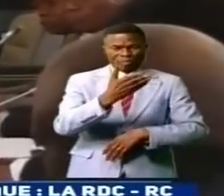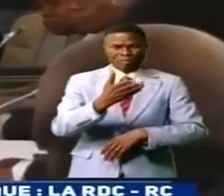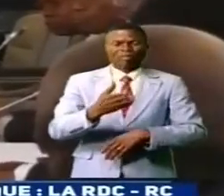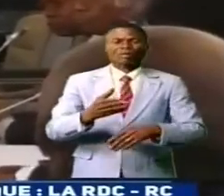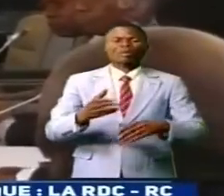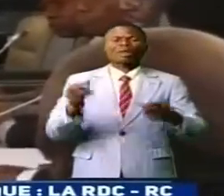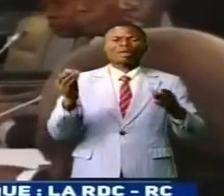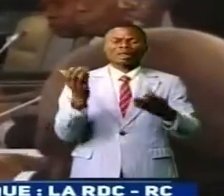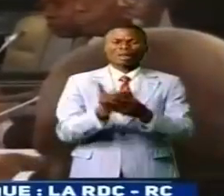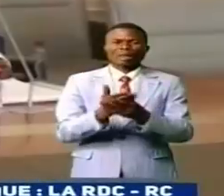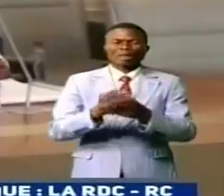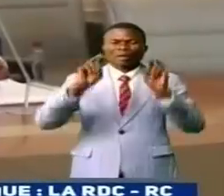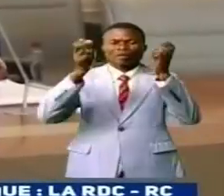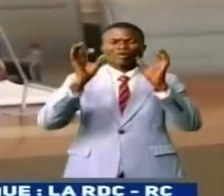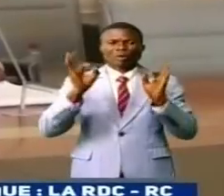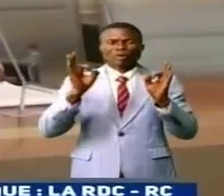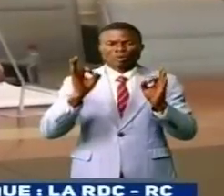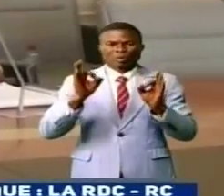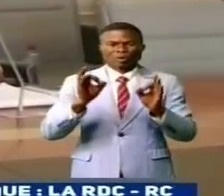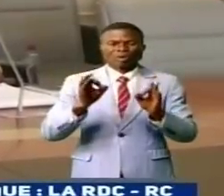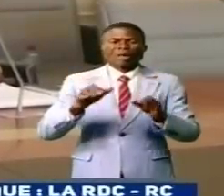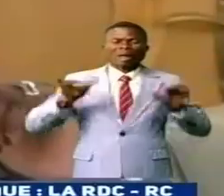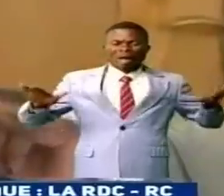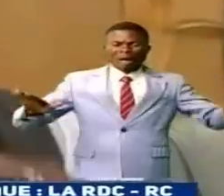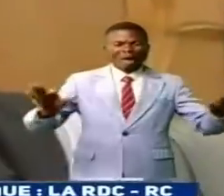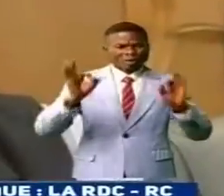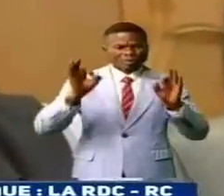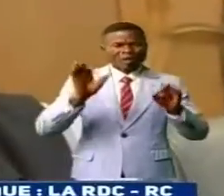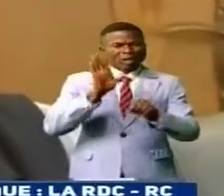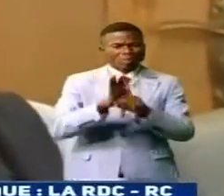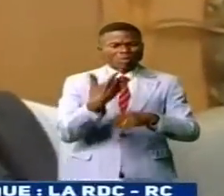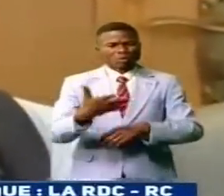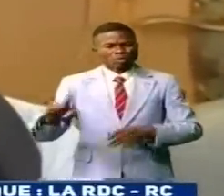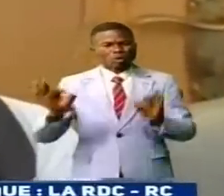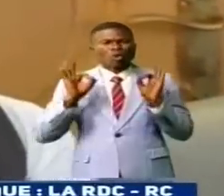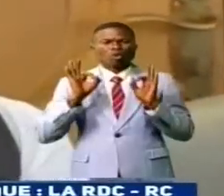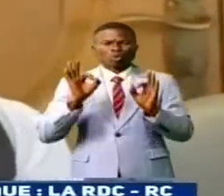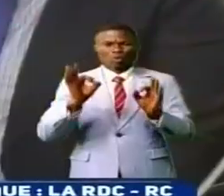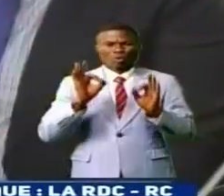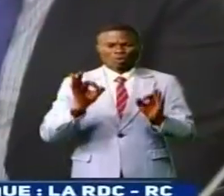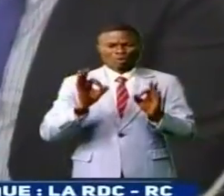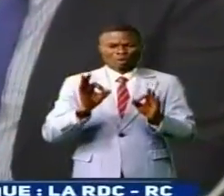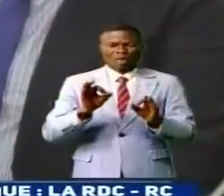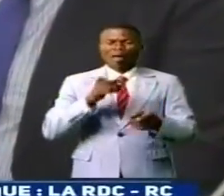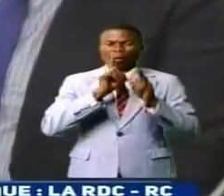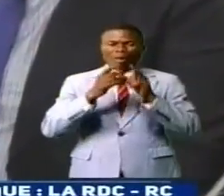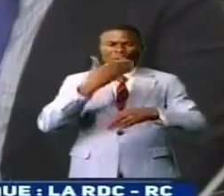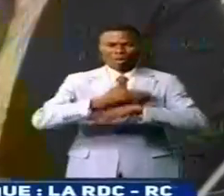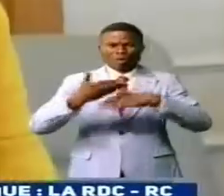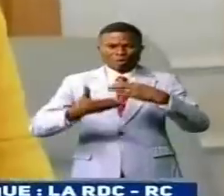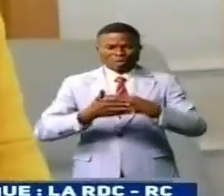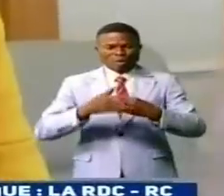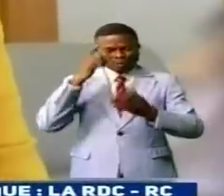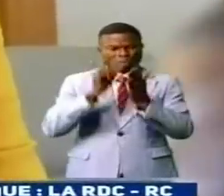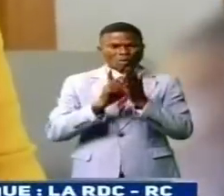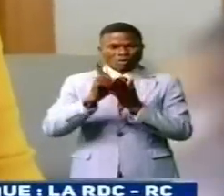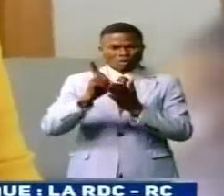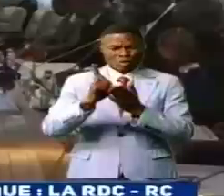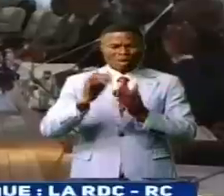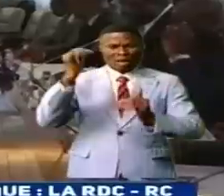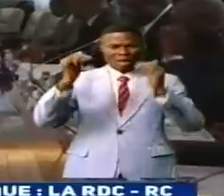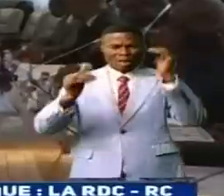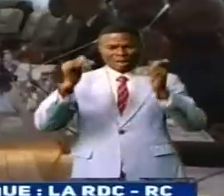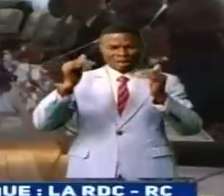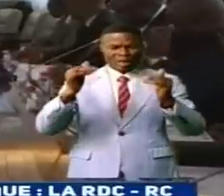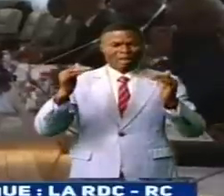routes, nouvelles cités, nouveaux aéroports et bien d'autres infrastructures ont été construits pour un développement équilibré